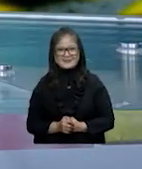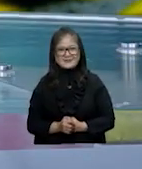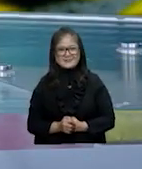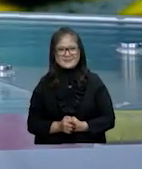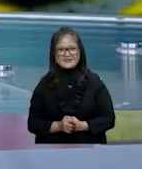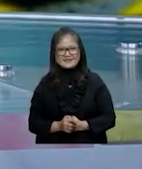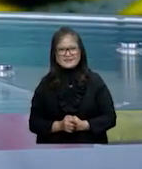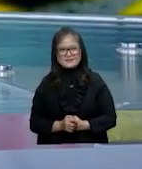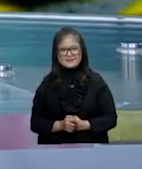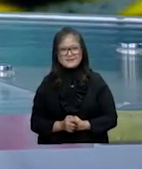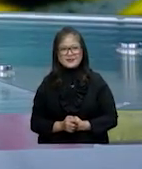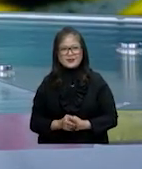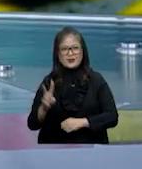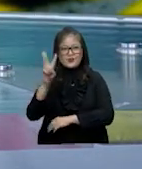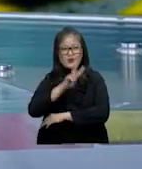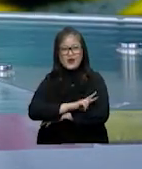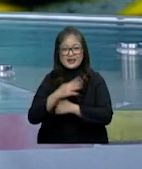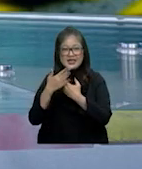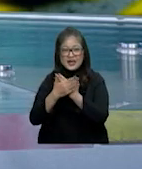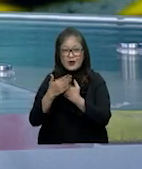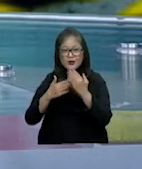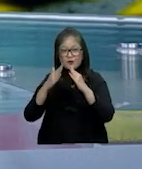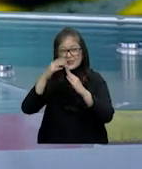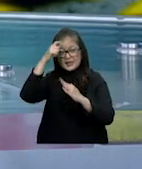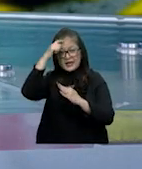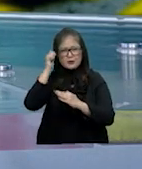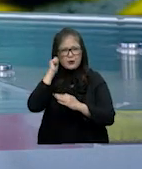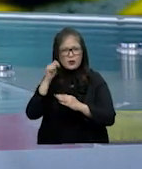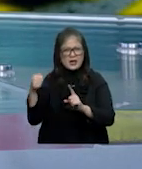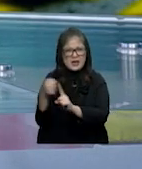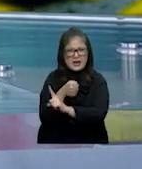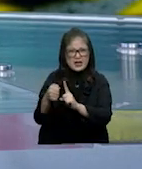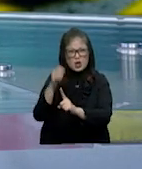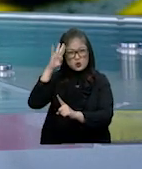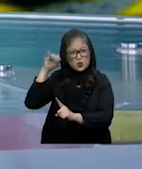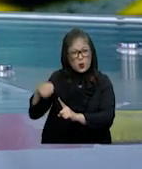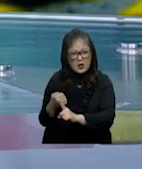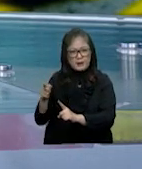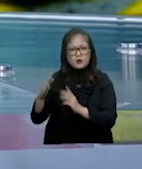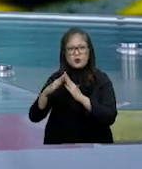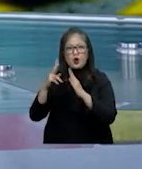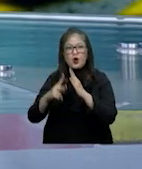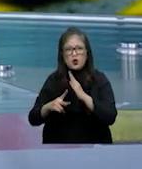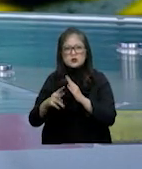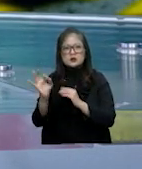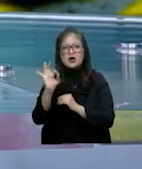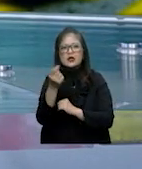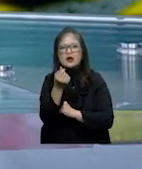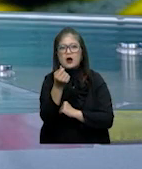Bisa 2 hari dirawat di rumah sakit, seorang wanita korban penganiayaan suaminya terpaksa dirawat di rumah kos karena ketiadaan biaya